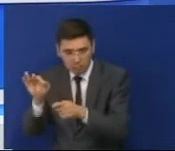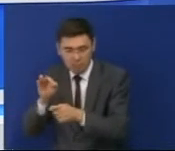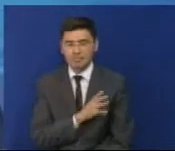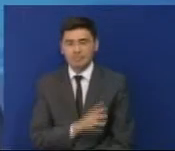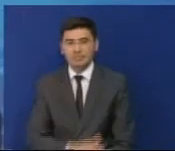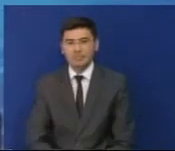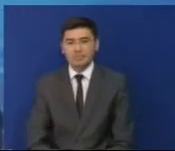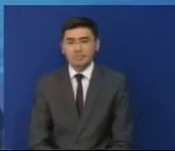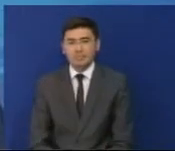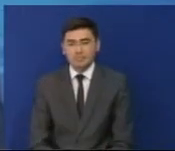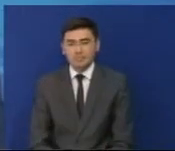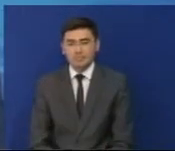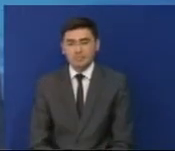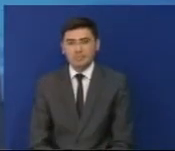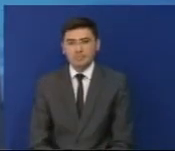бар.